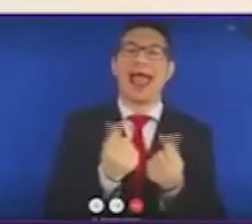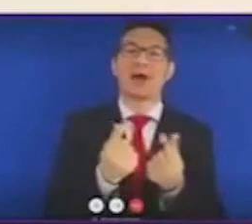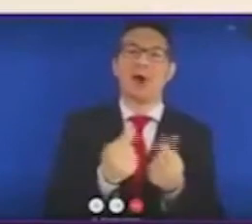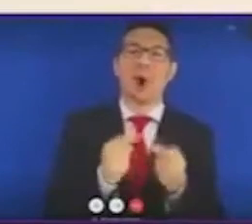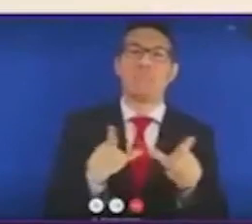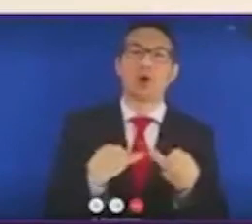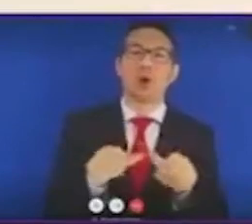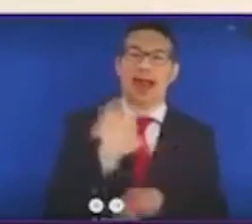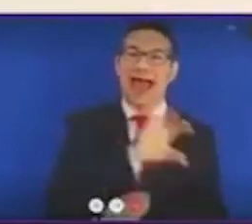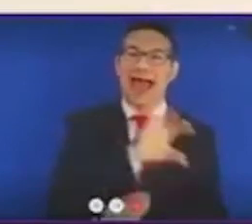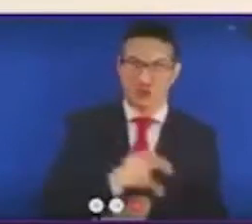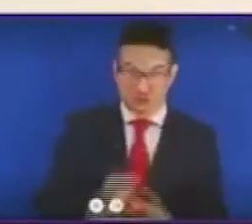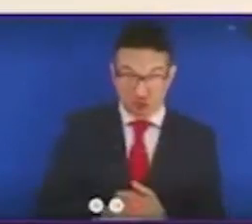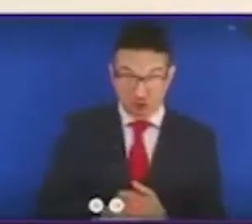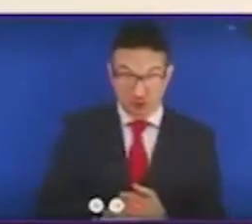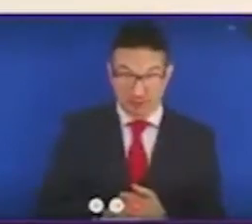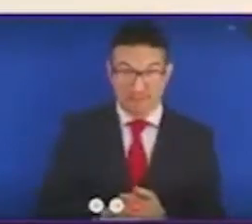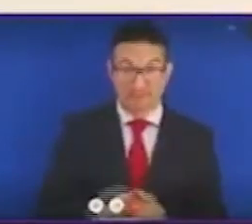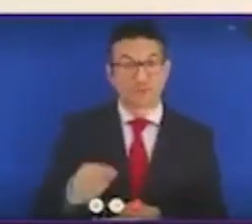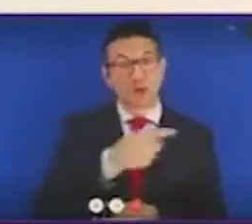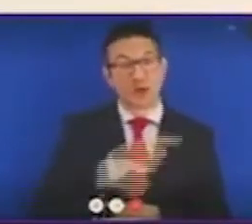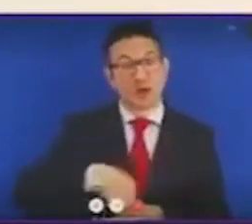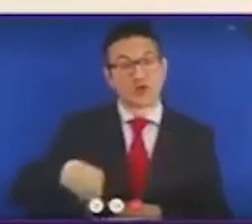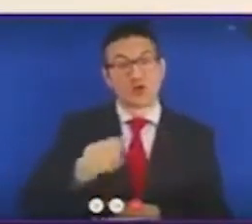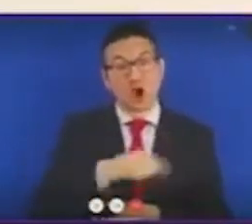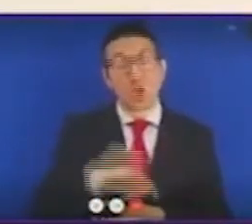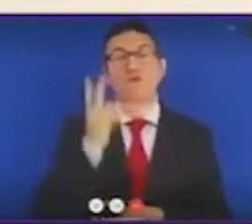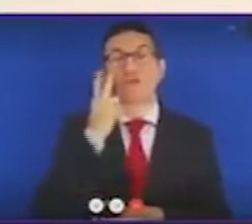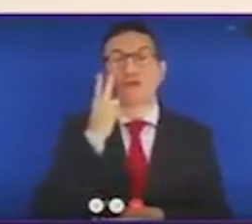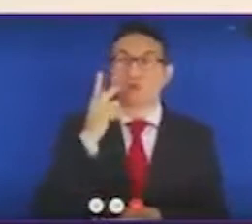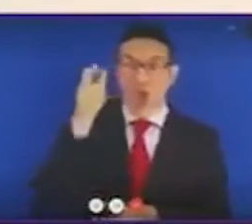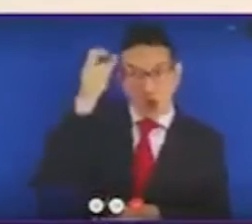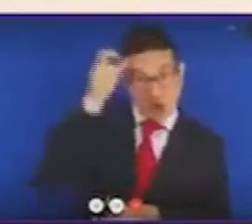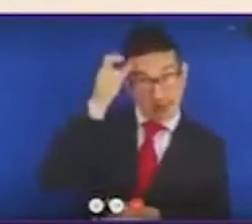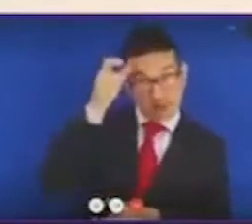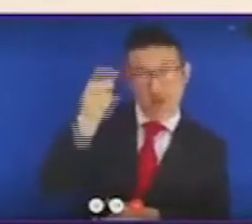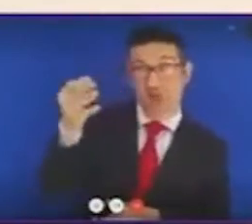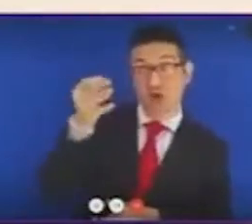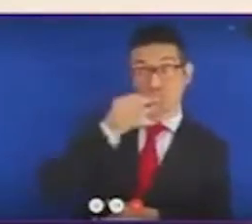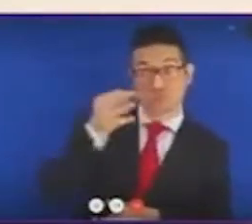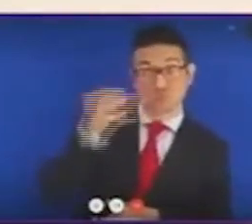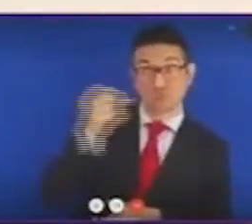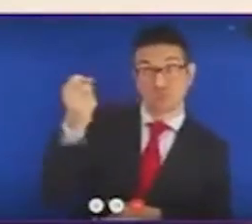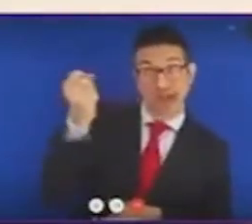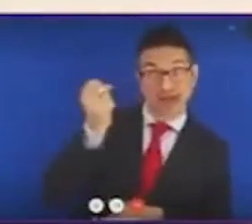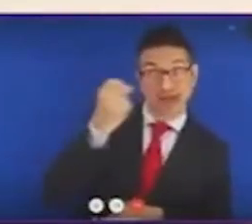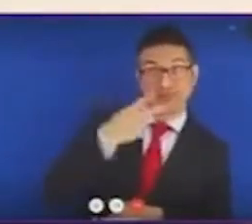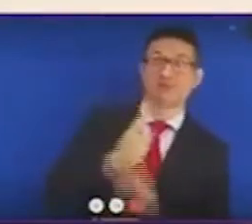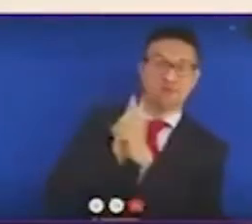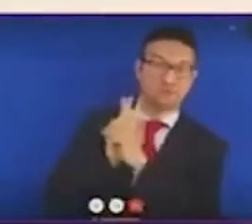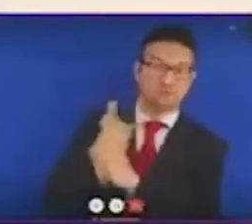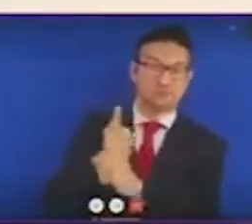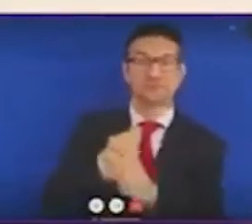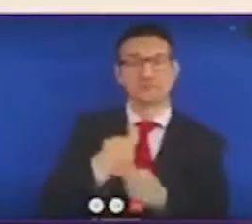spiegheremo le indicazioni del governo ripeto quello che ho detto nelle ultime